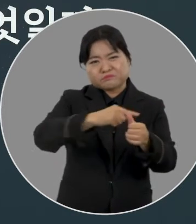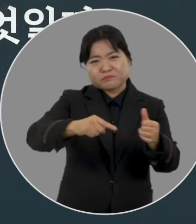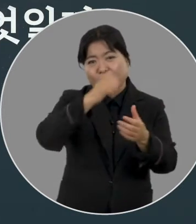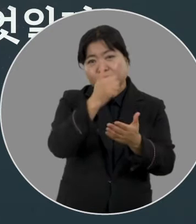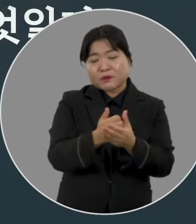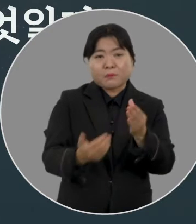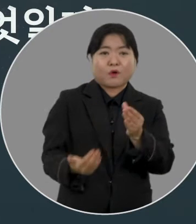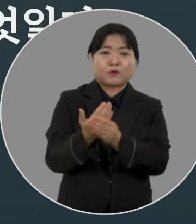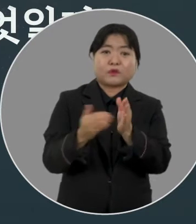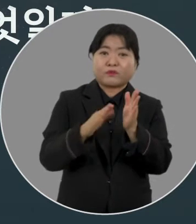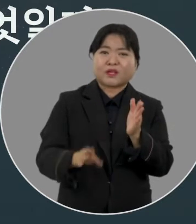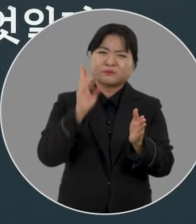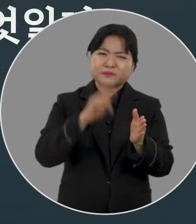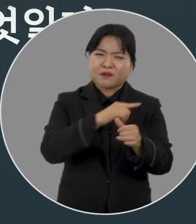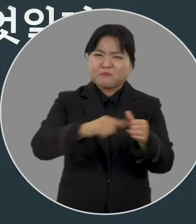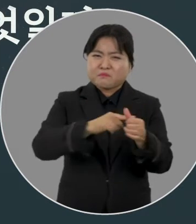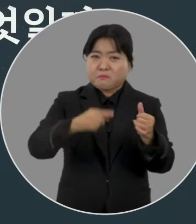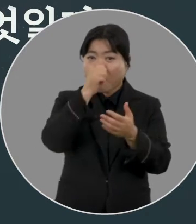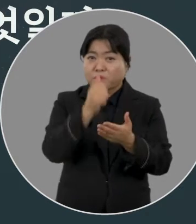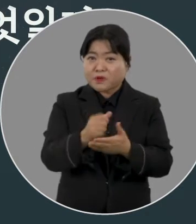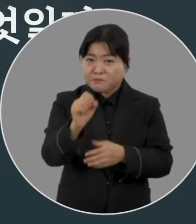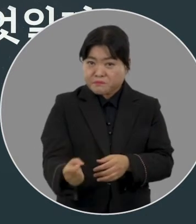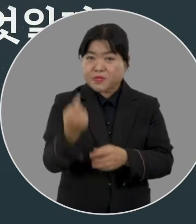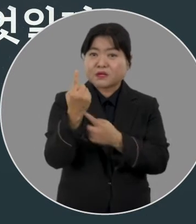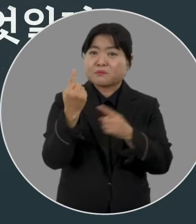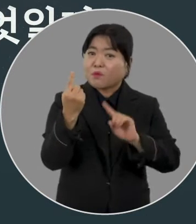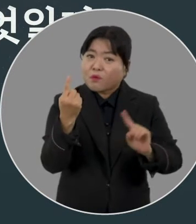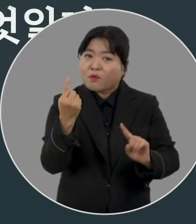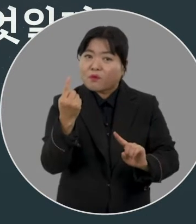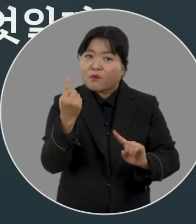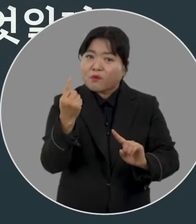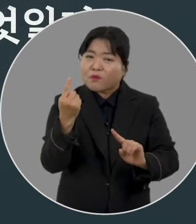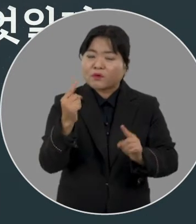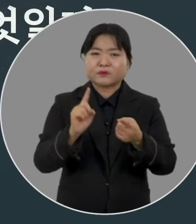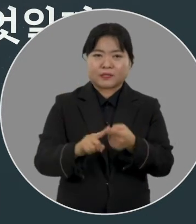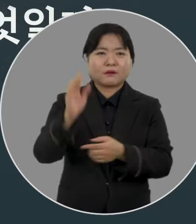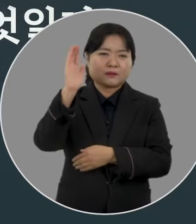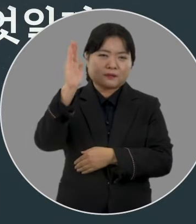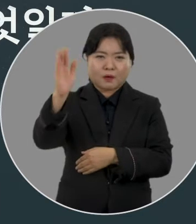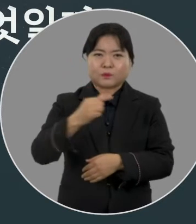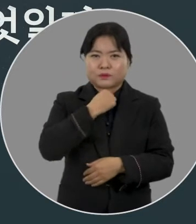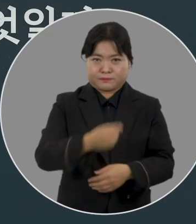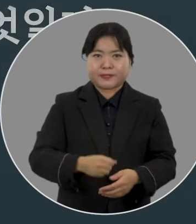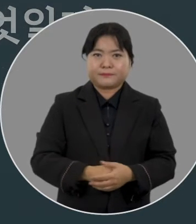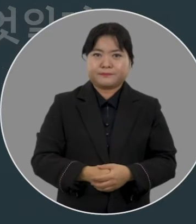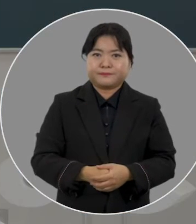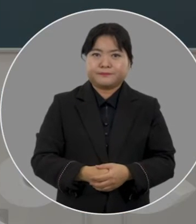벌어졌는데 이 끔찍한 범죄가 무슨 일 때문에 벌어졌는지 그 얘기를 잠시 하고자